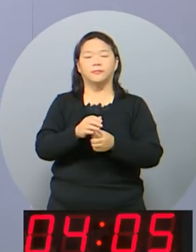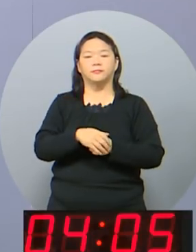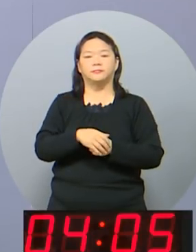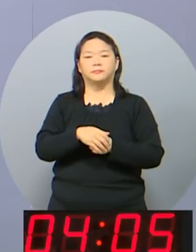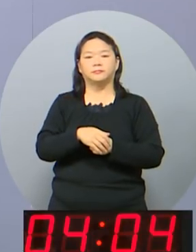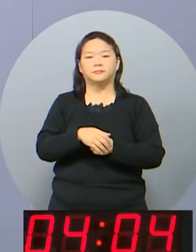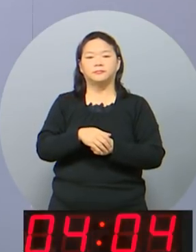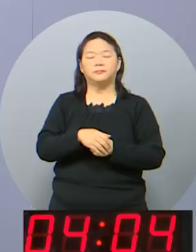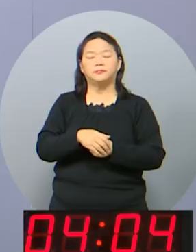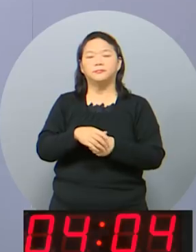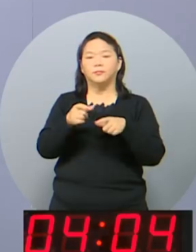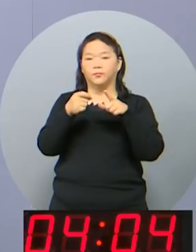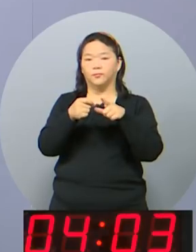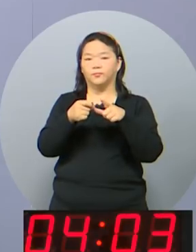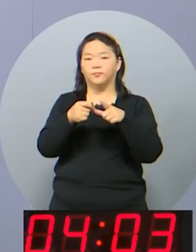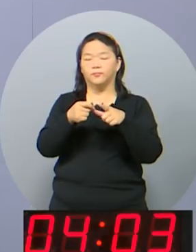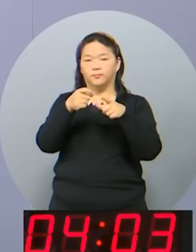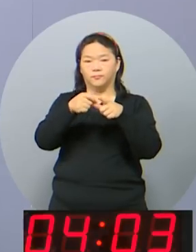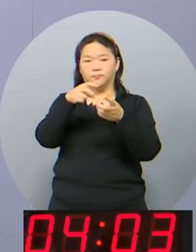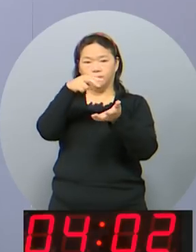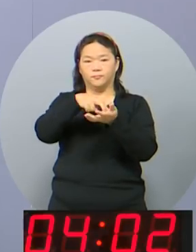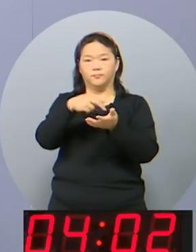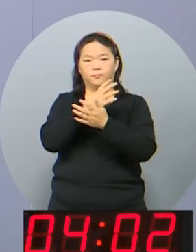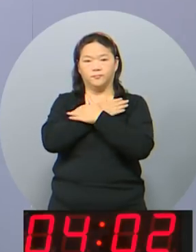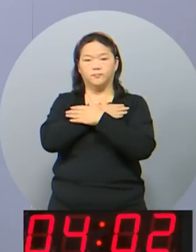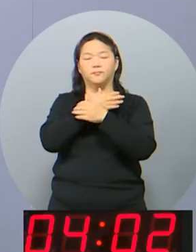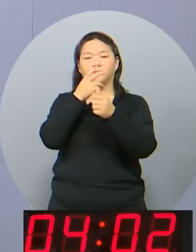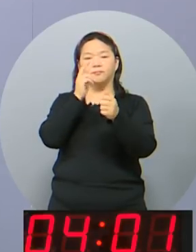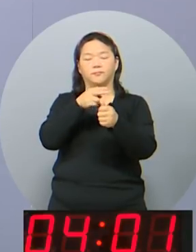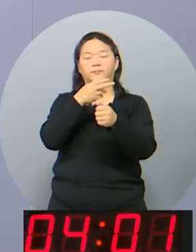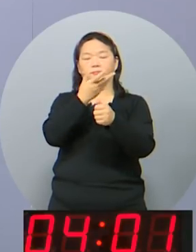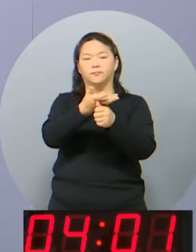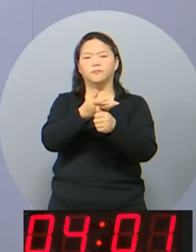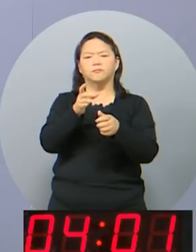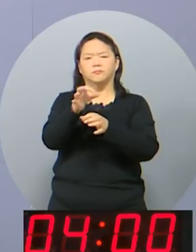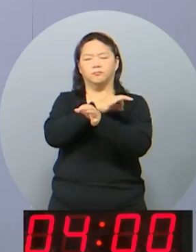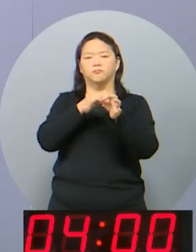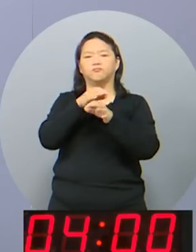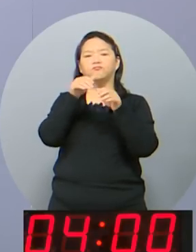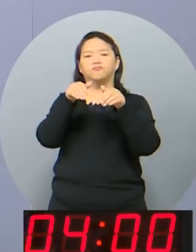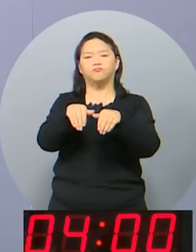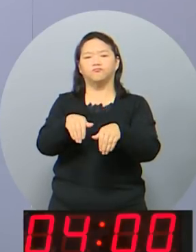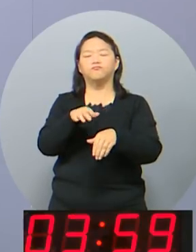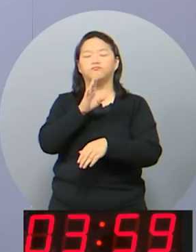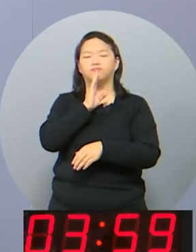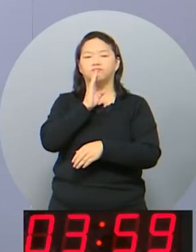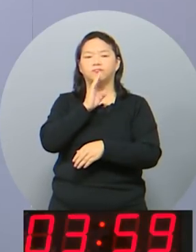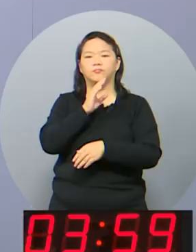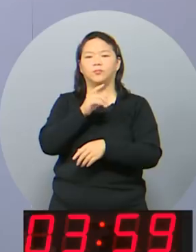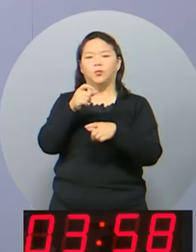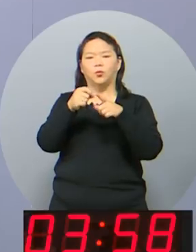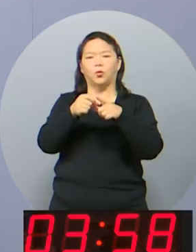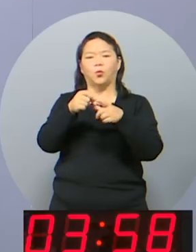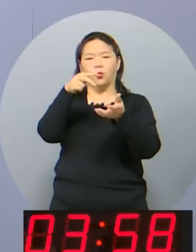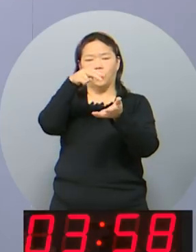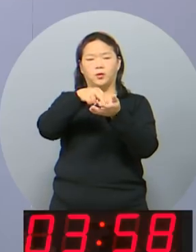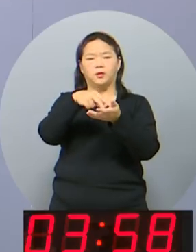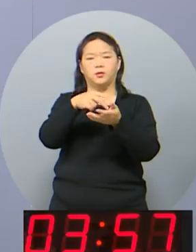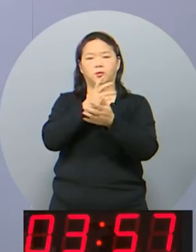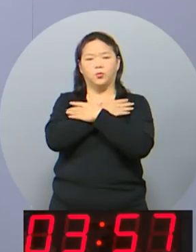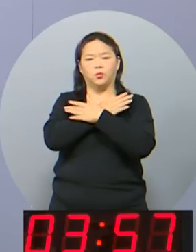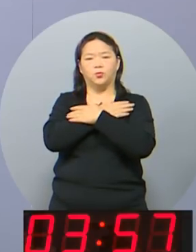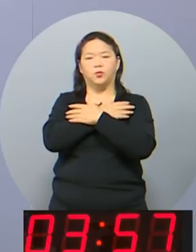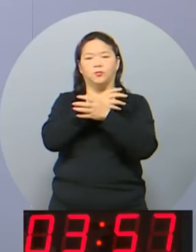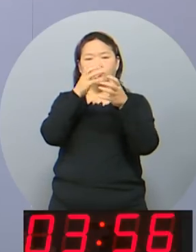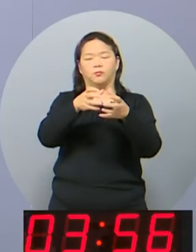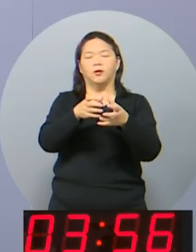托公幼的一个增设，我想现在因为经济的不景气，大家对于这样的一个公托公幼的需求也非